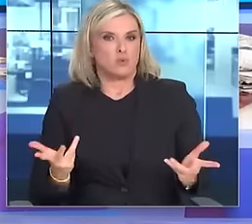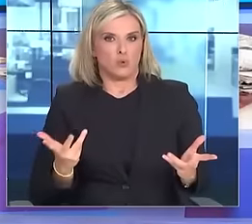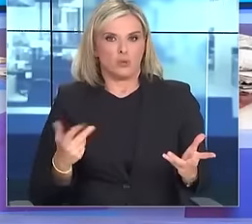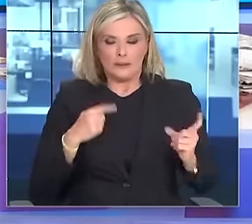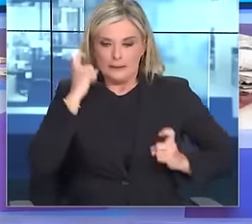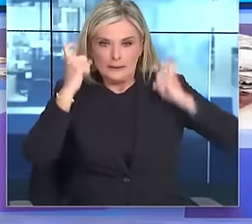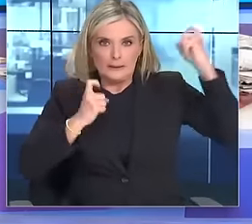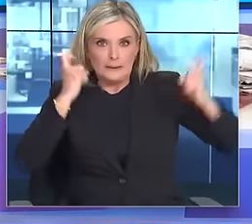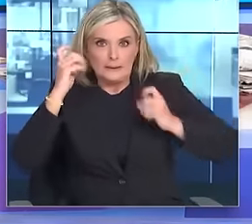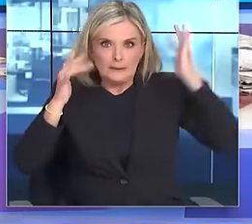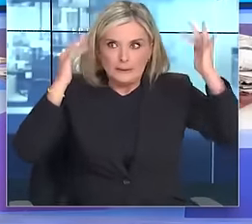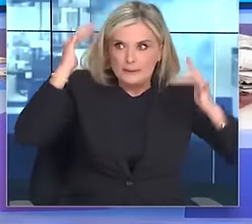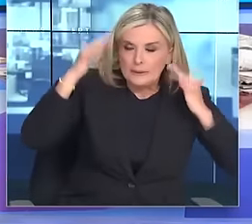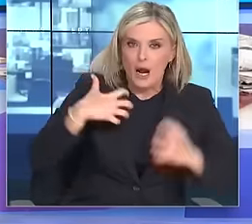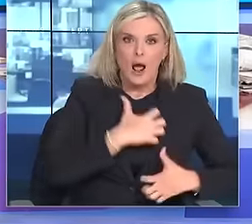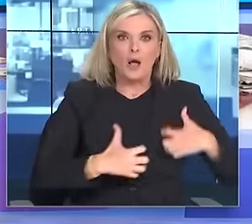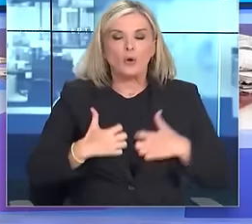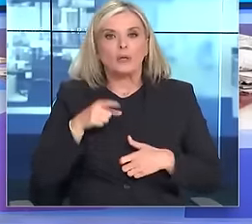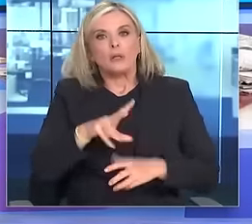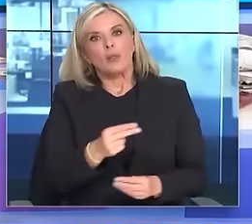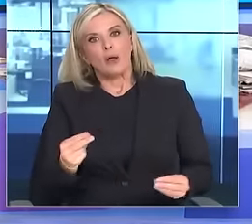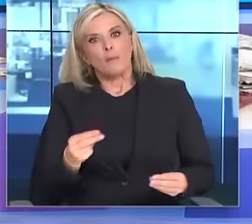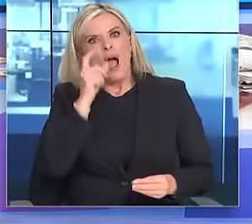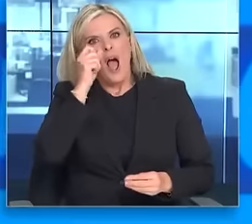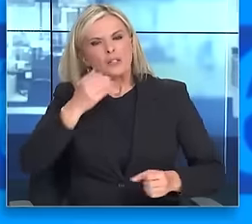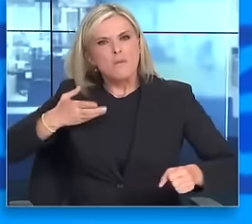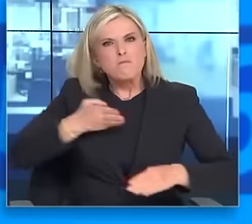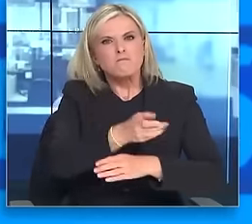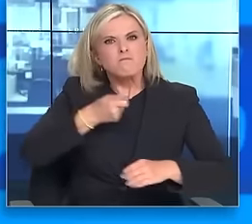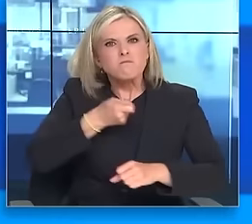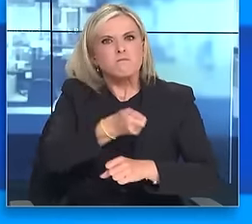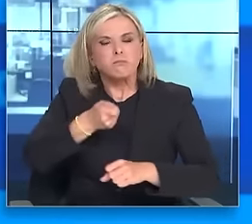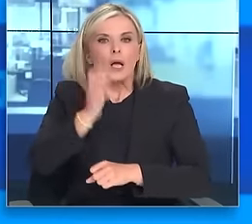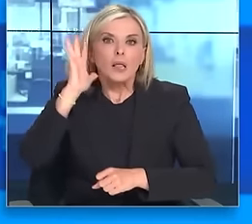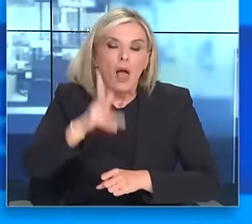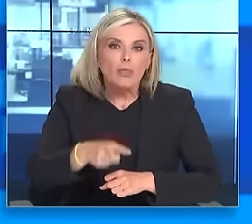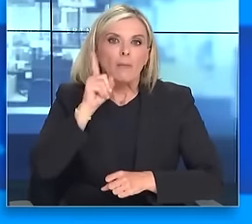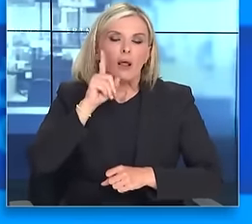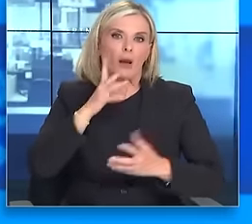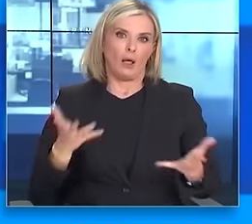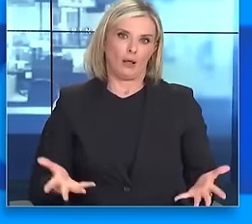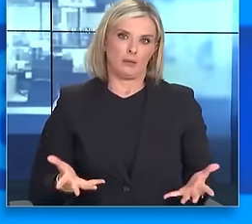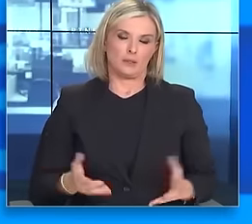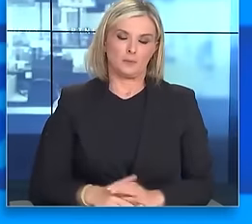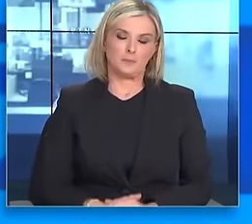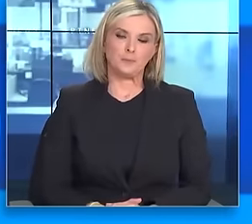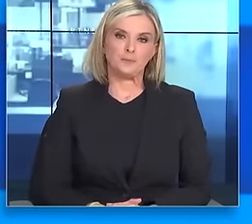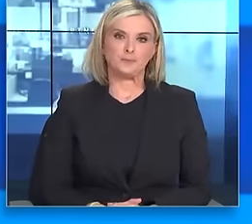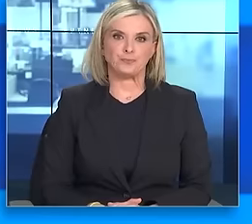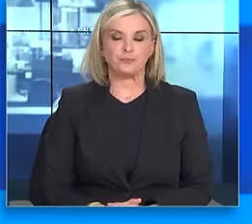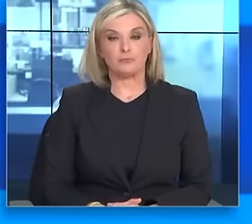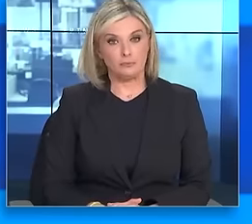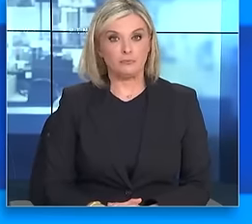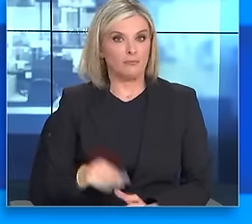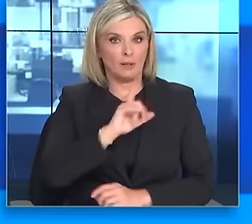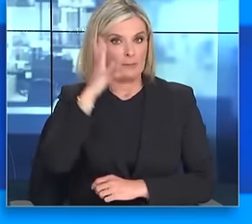ερώτημα ότι θα γίνει την επόμενη μέρα. Τι θα κάνουμε με αυτή την υπόθεση, τι θα γίνει με αυτές τις υποθέσεις? Καταρχάς, θα ξαναπώ ότι η περίπτωση της